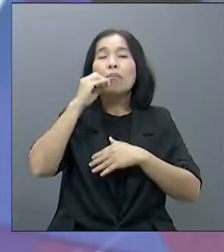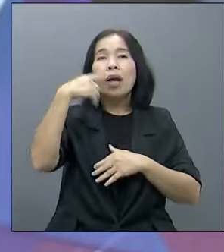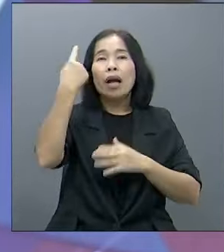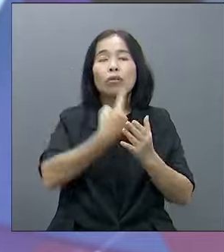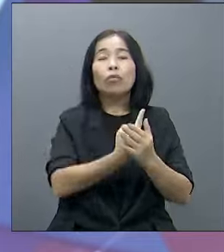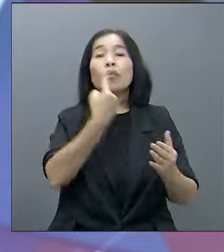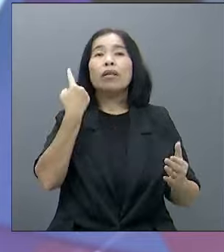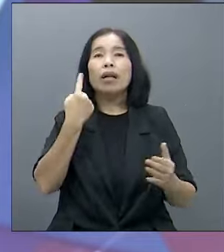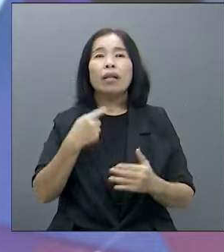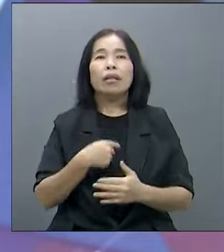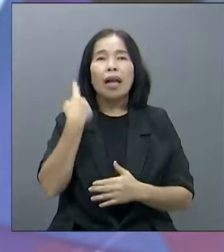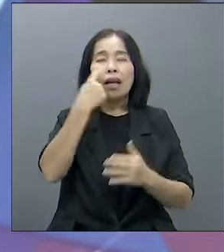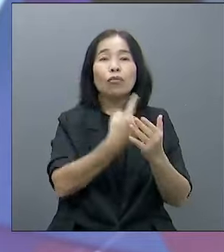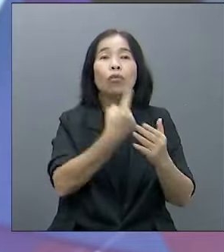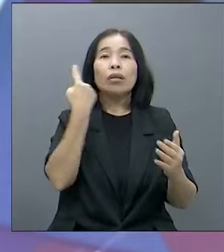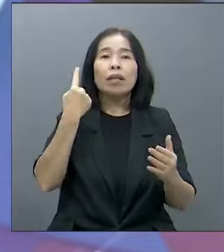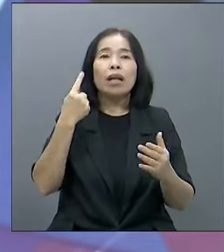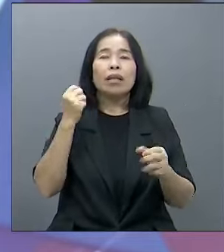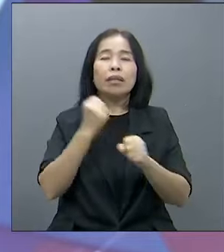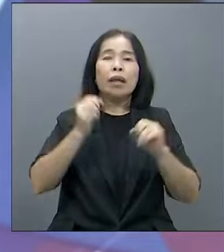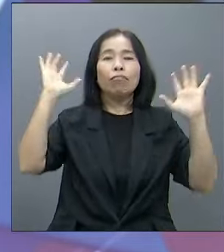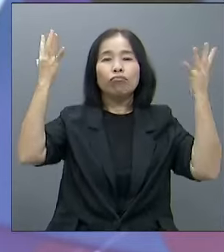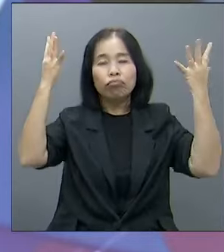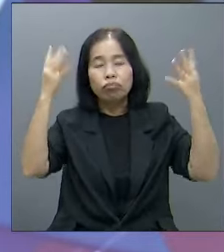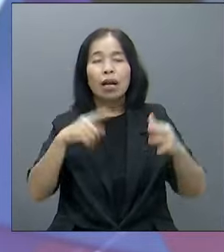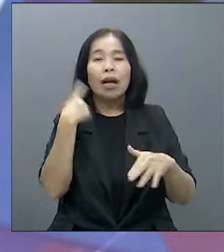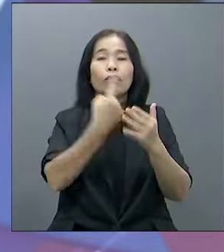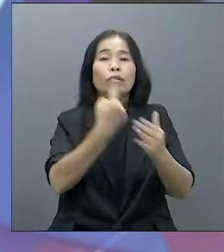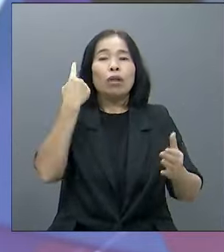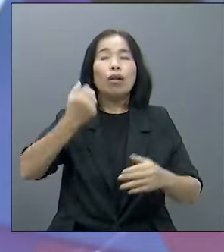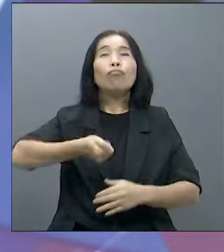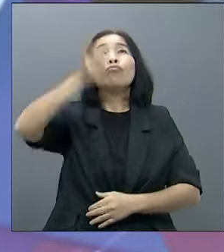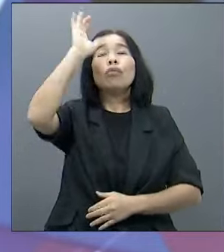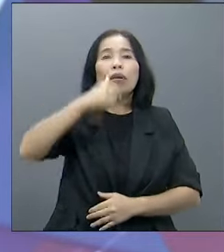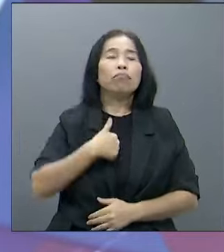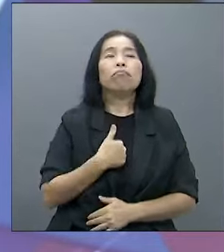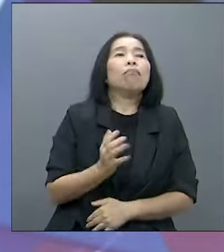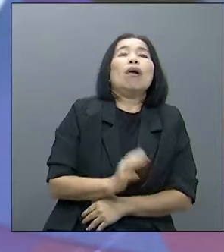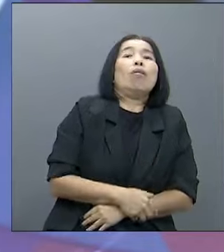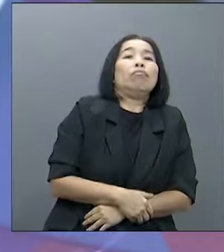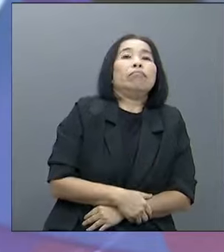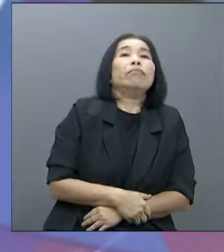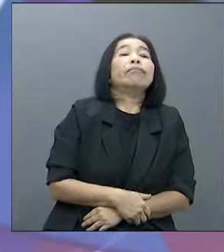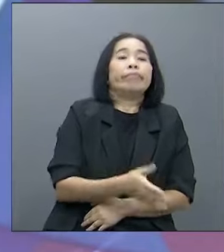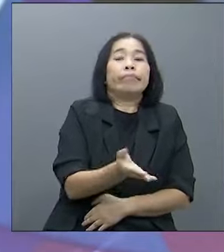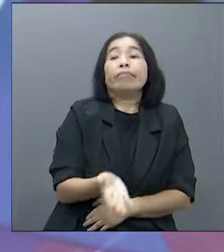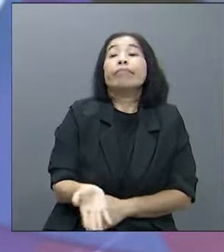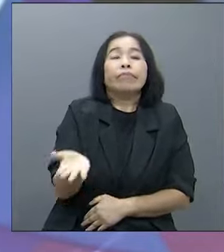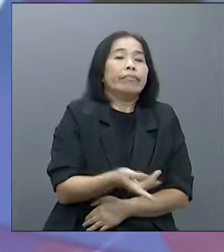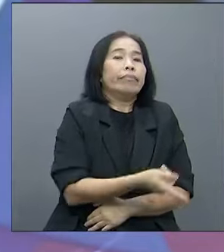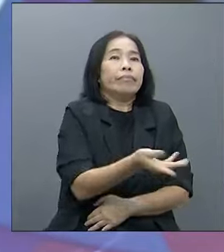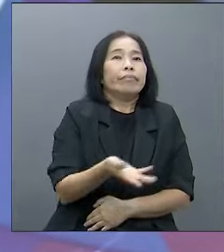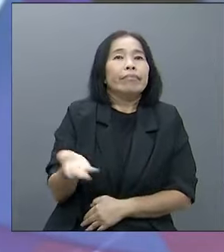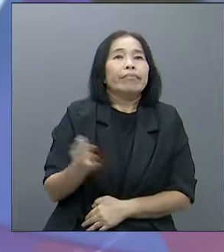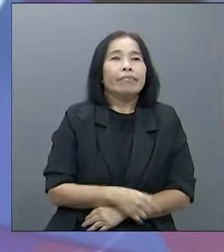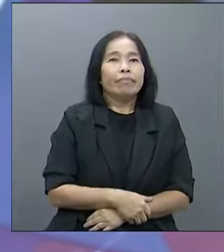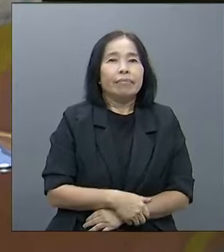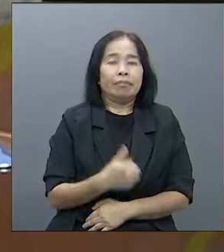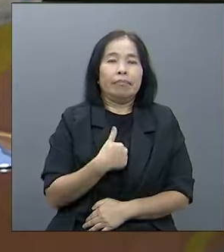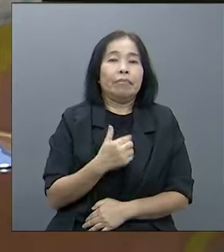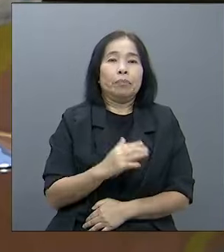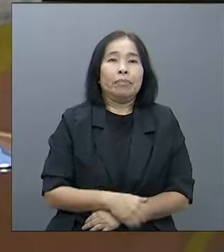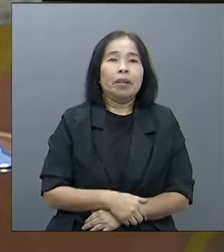แทนใครจะเป็นเชียร์ลีดเดอร์ใครจะเป็นดัมเบเยอร์นี่เราไม่เอาแล้วนะคือแบบแกเป็นสิให้คนนี้เป็นละกัน เด็กสมัยก่อนจะ